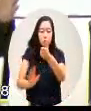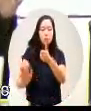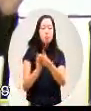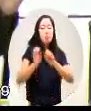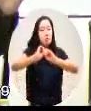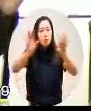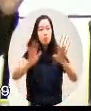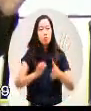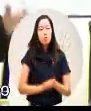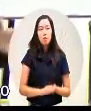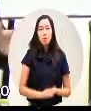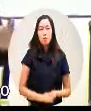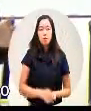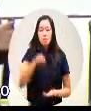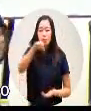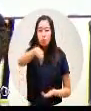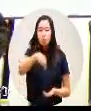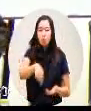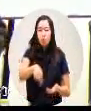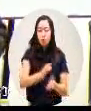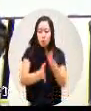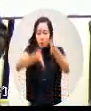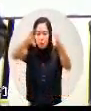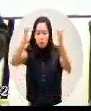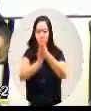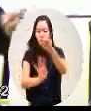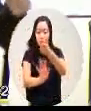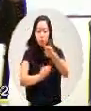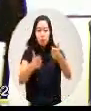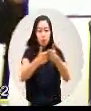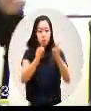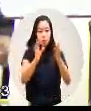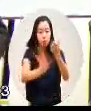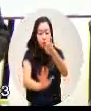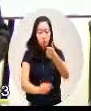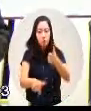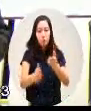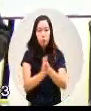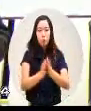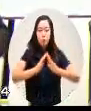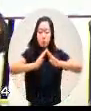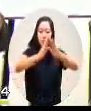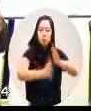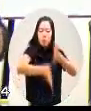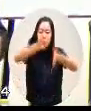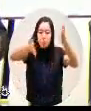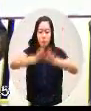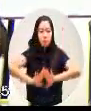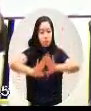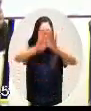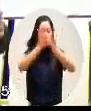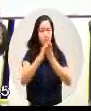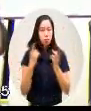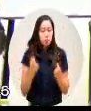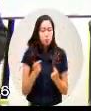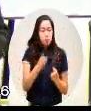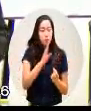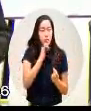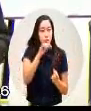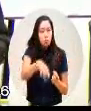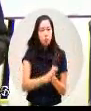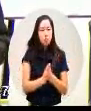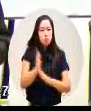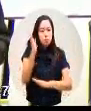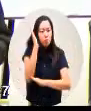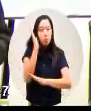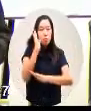为恁为是都发局的委员嘛，一个都市的发展应该本身要有政策上